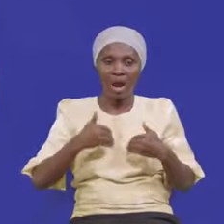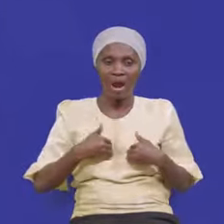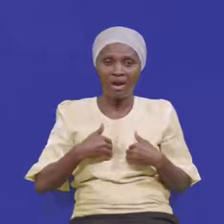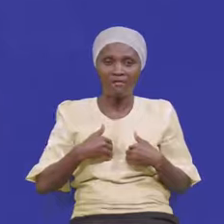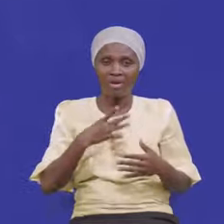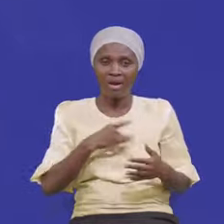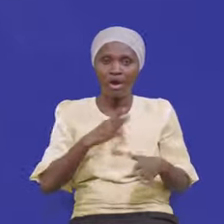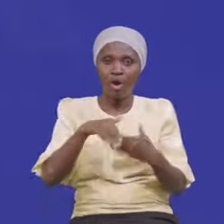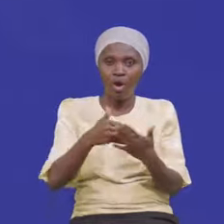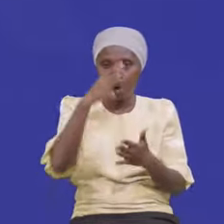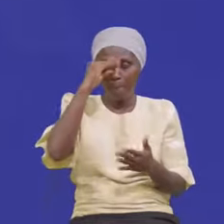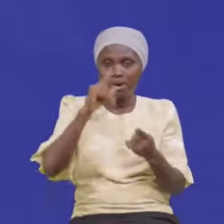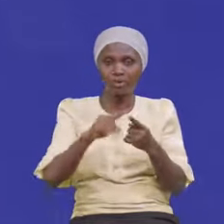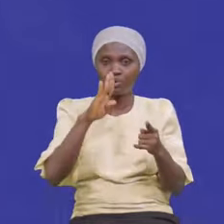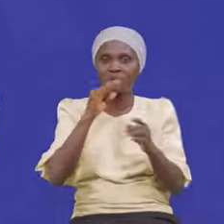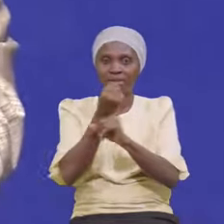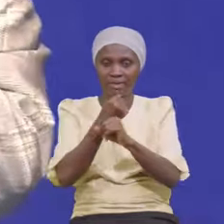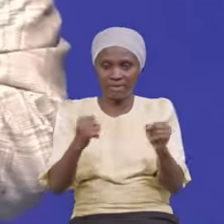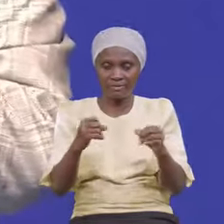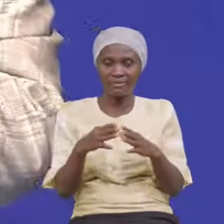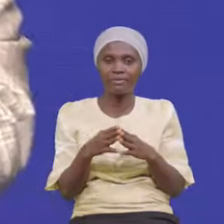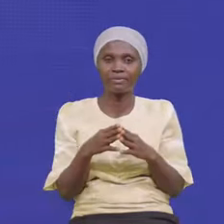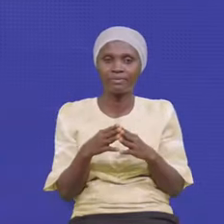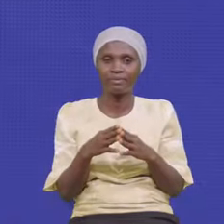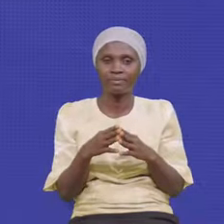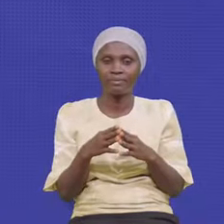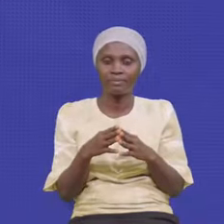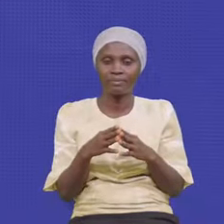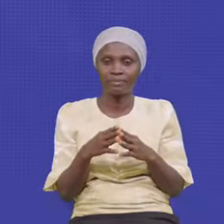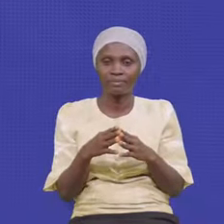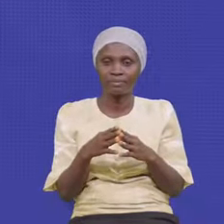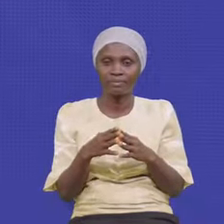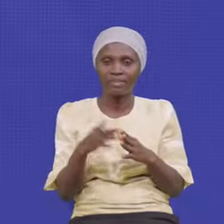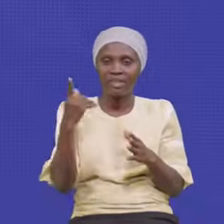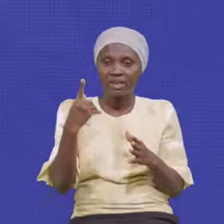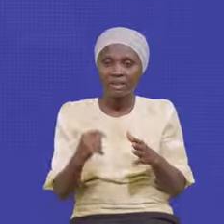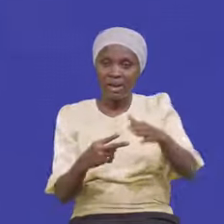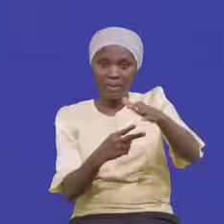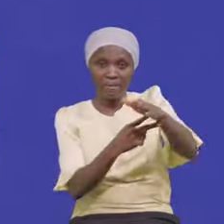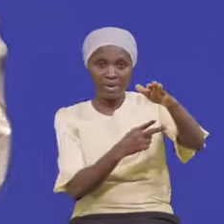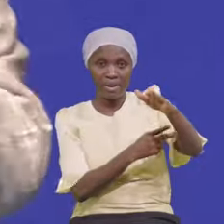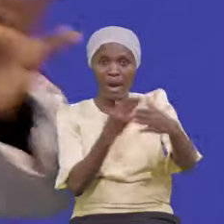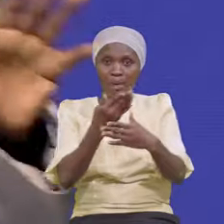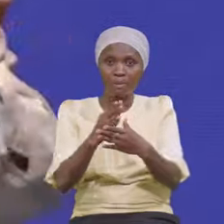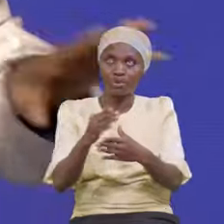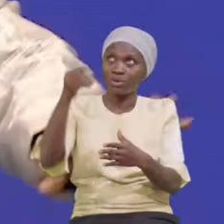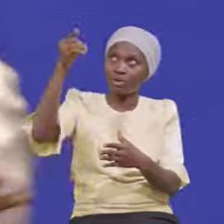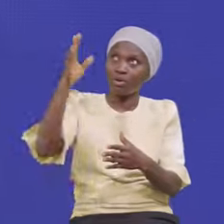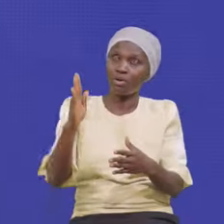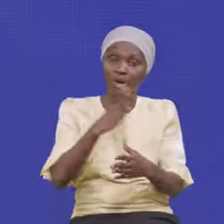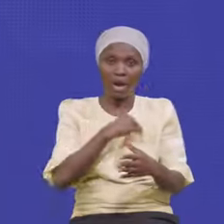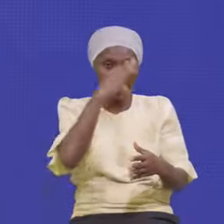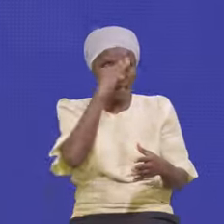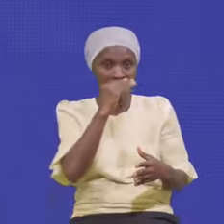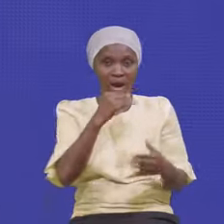men to be saved, సకల మానవాళి రక్షణ పొందాలని కోరుతున్నాడు, the bridge bridge between God and man has